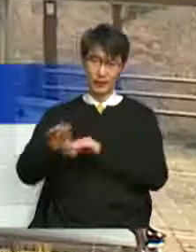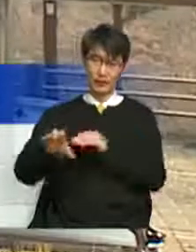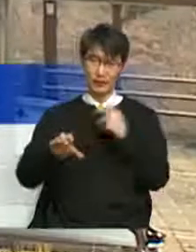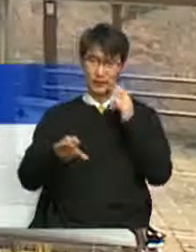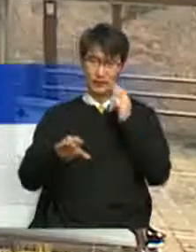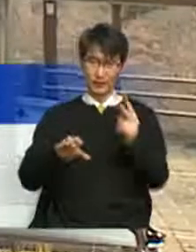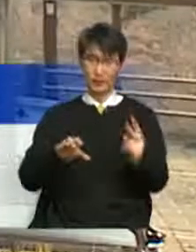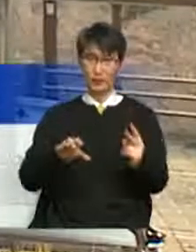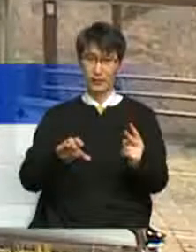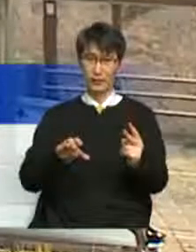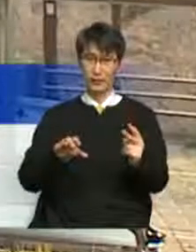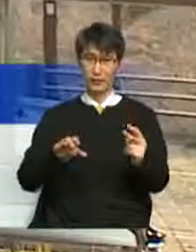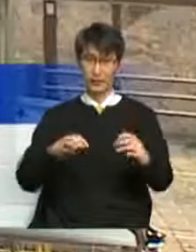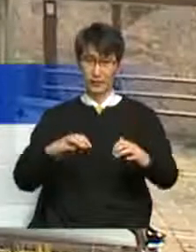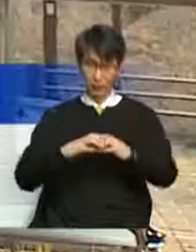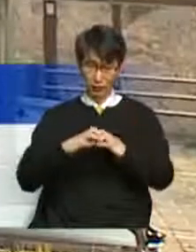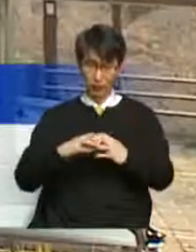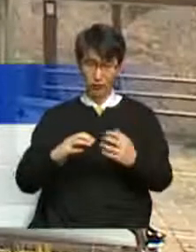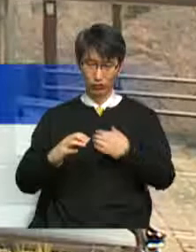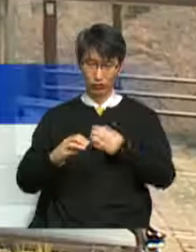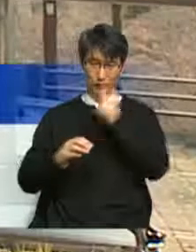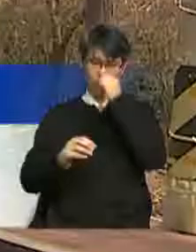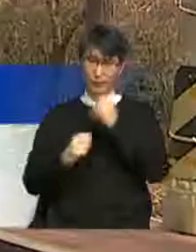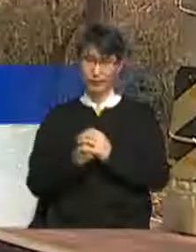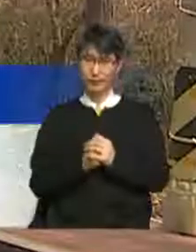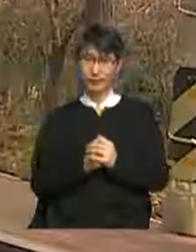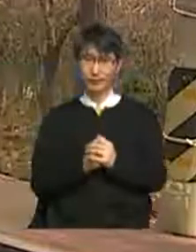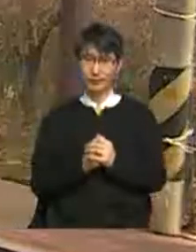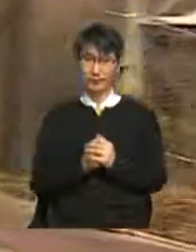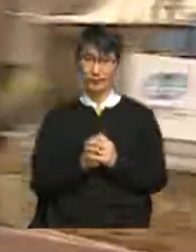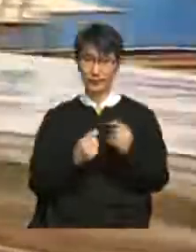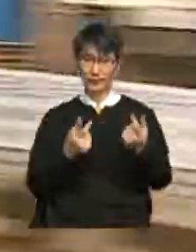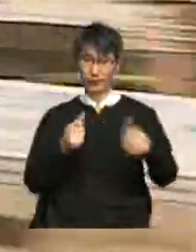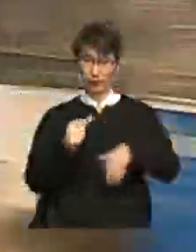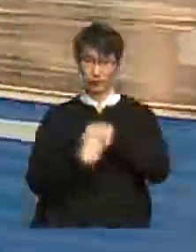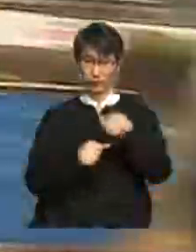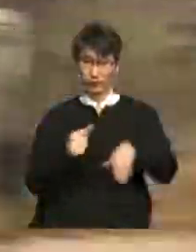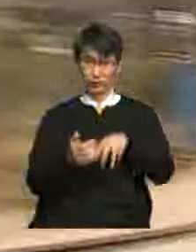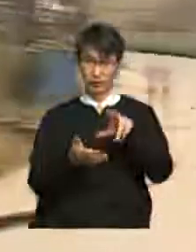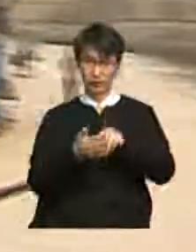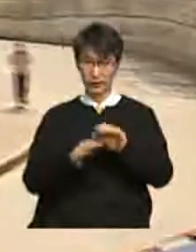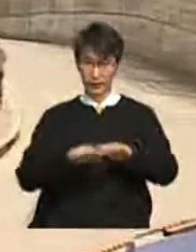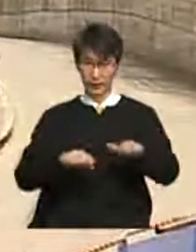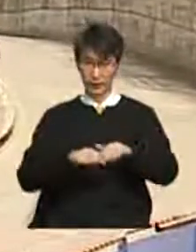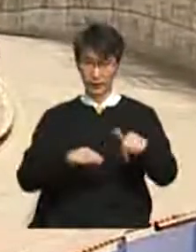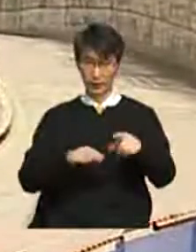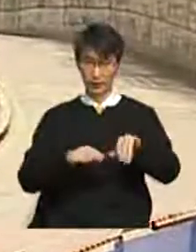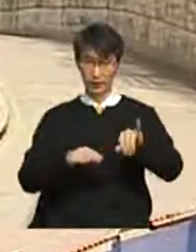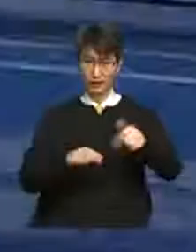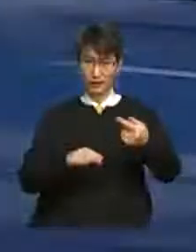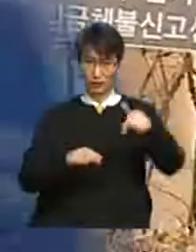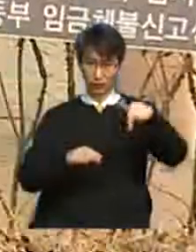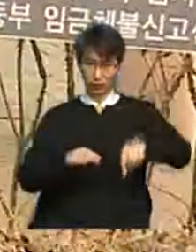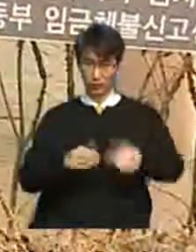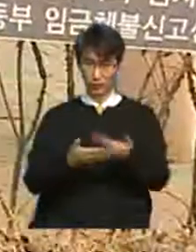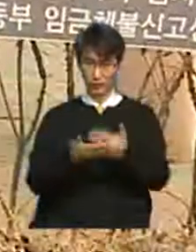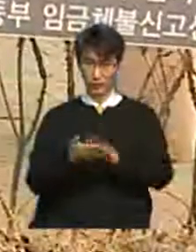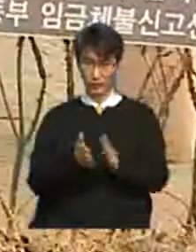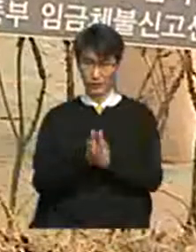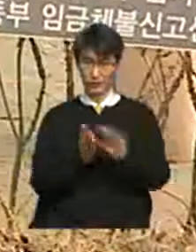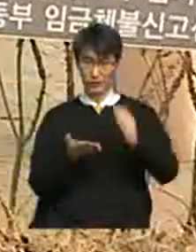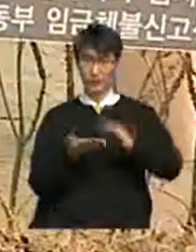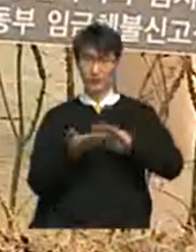심하고 교통 사고 위험도 있었습니다. 이런 문제들을 개선하기 위해 광진구가 아차산 일대 정비에